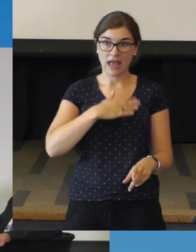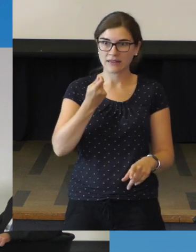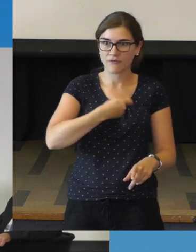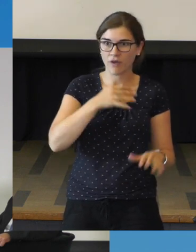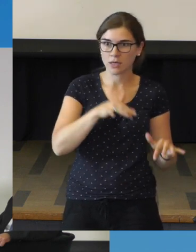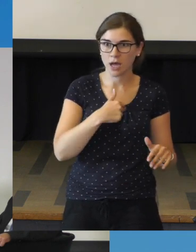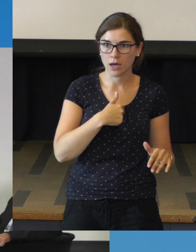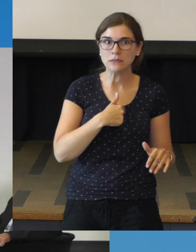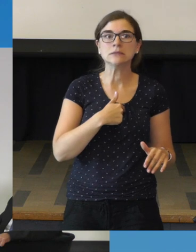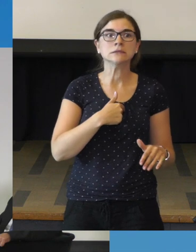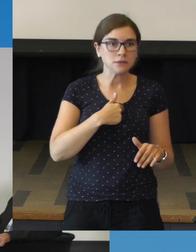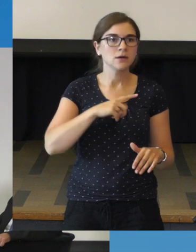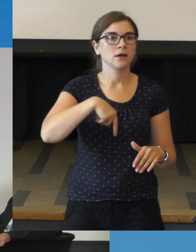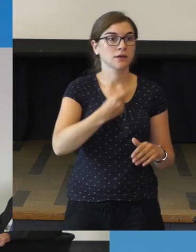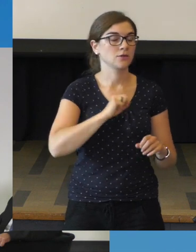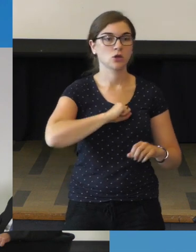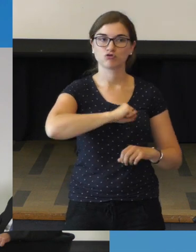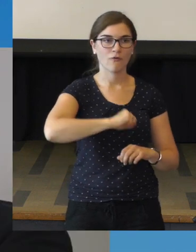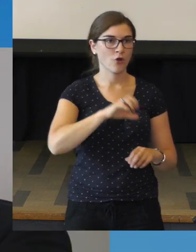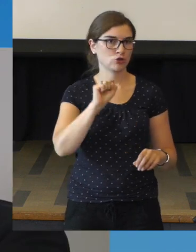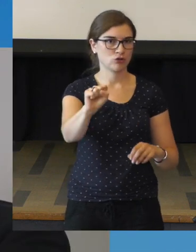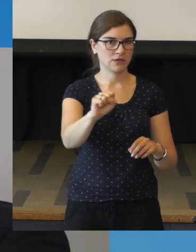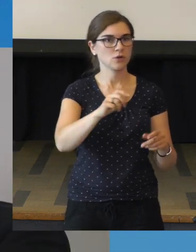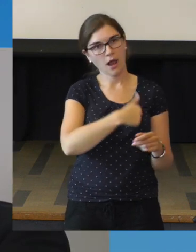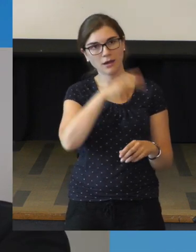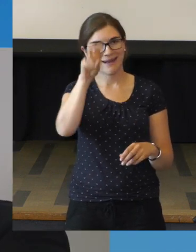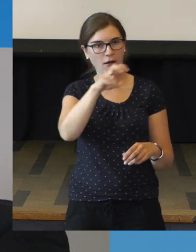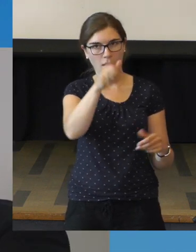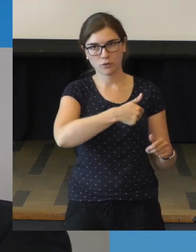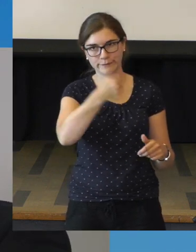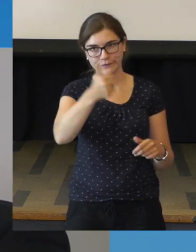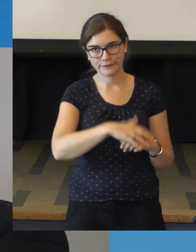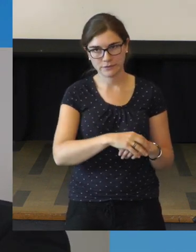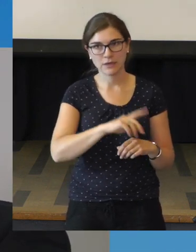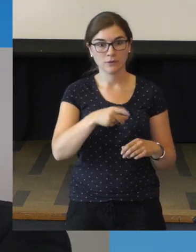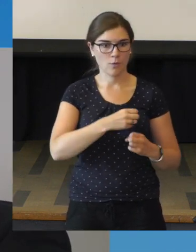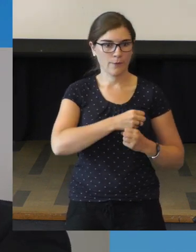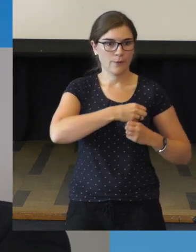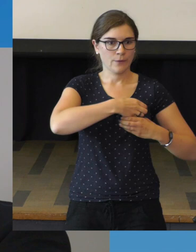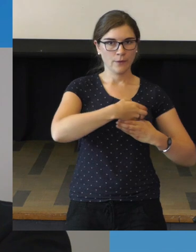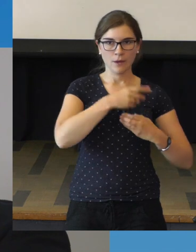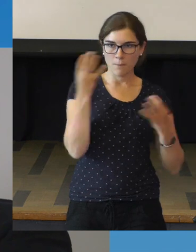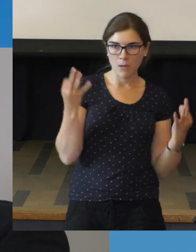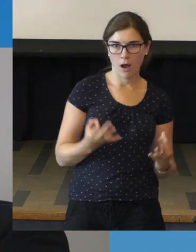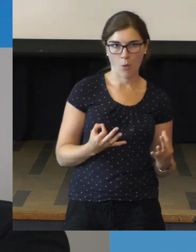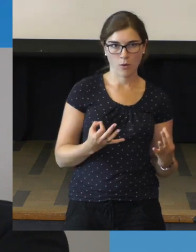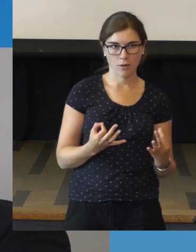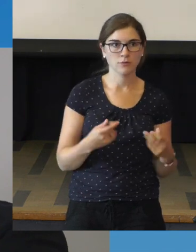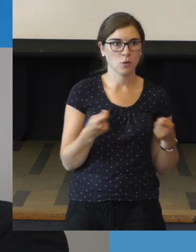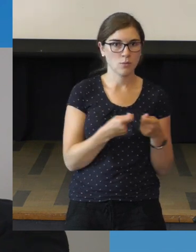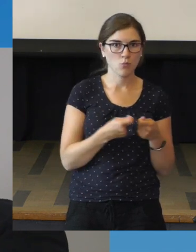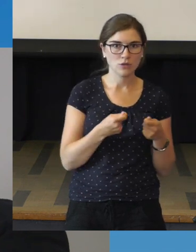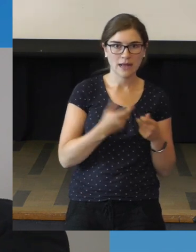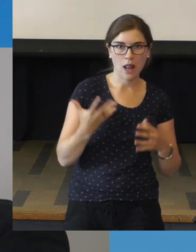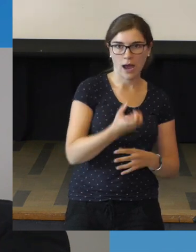vorliegt, muss natürlich eine sofortige stationäre Einweisung erfolgen, damit das Herzkranzgefäß in kürzester Zeit wieder eröffnet werden kann, um Herzmuskel zu